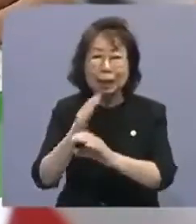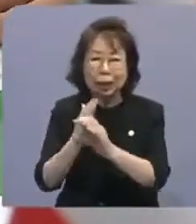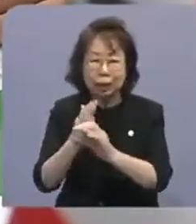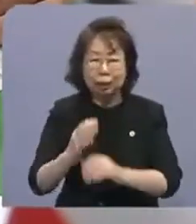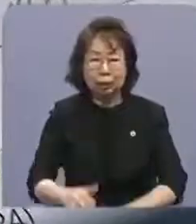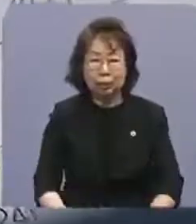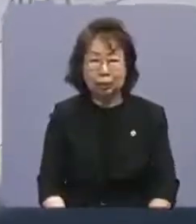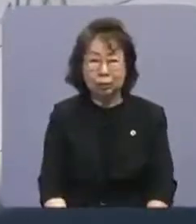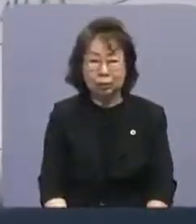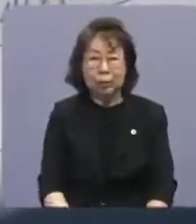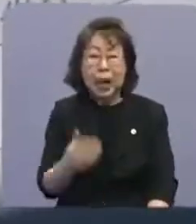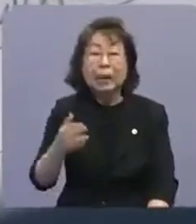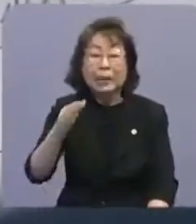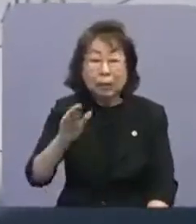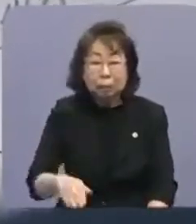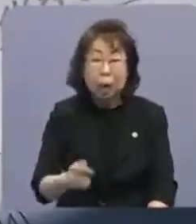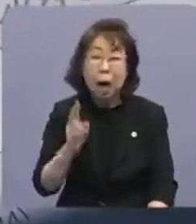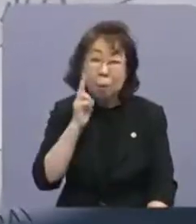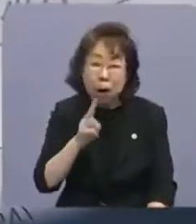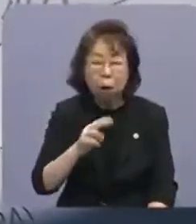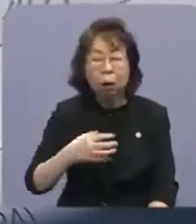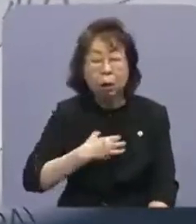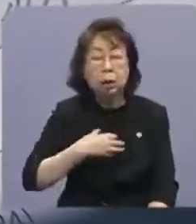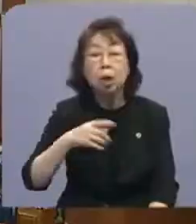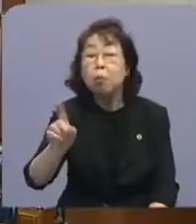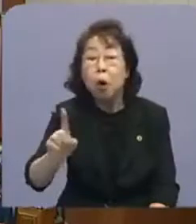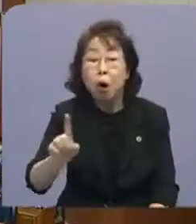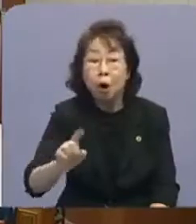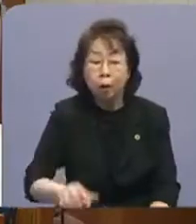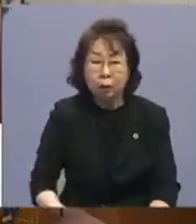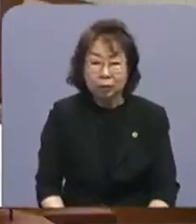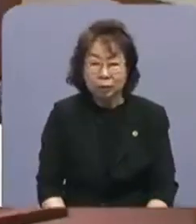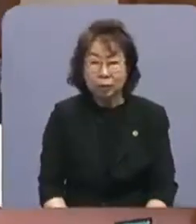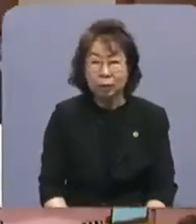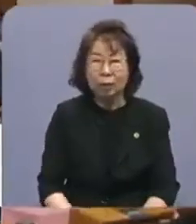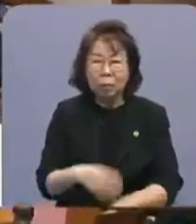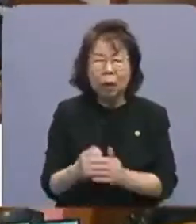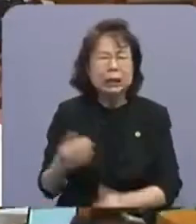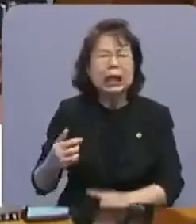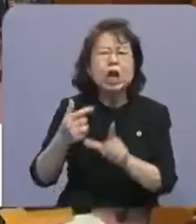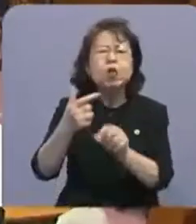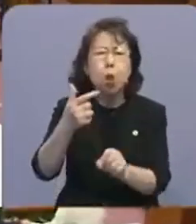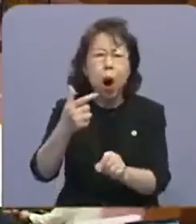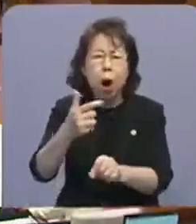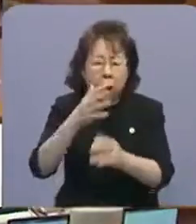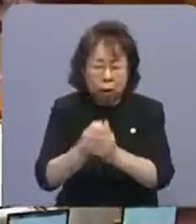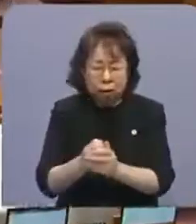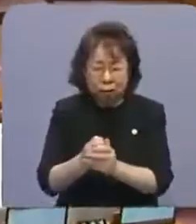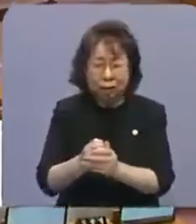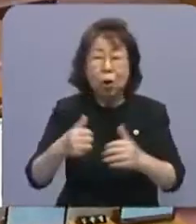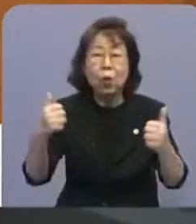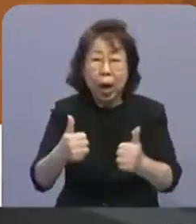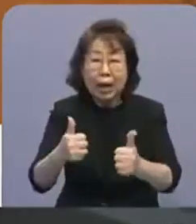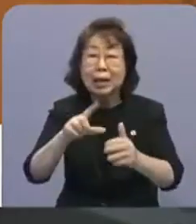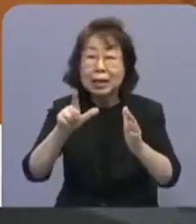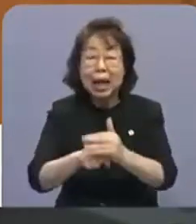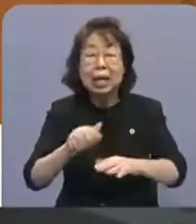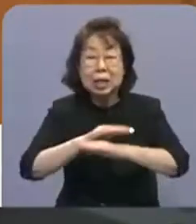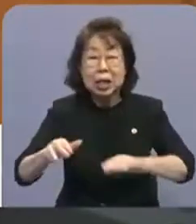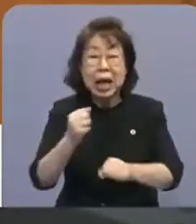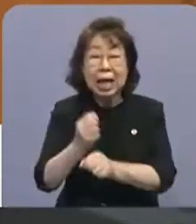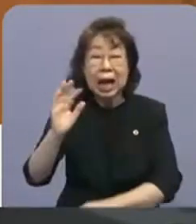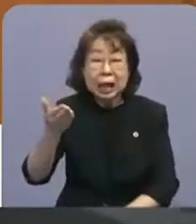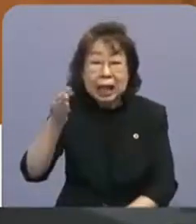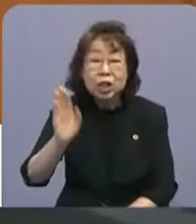세웠습니다. 그러나 우려스러운 부분도 있습니다. 일렀다면 지난 6월 제305회 정례회에서 처리됐어야